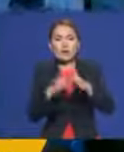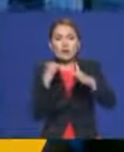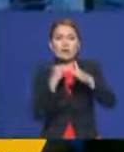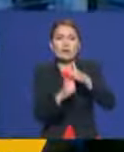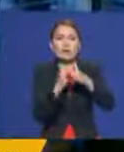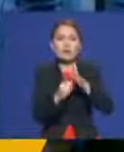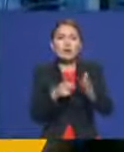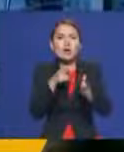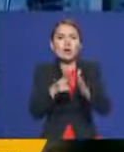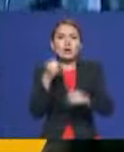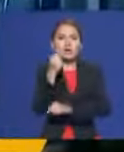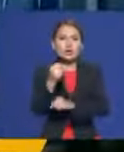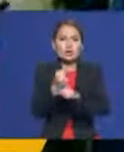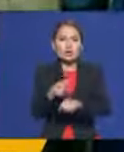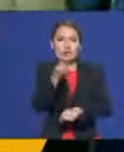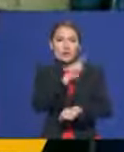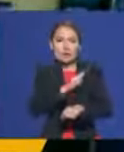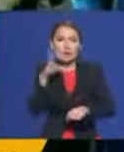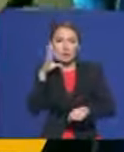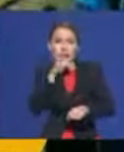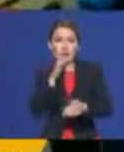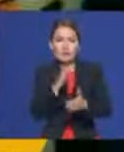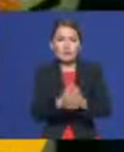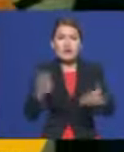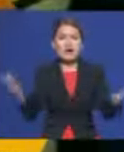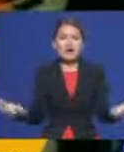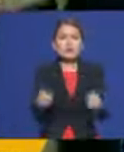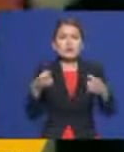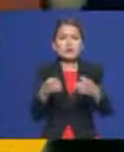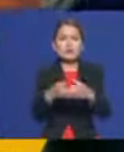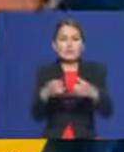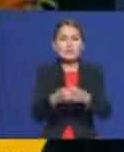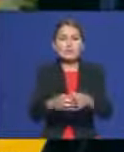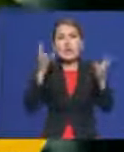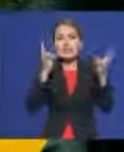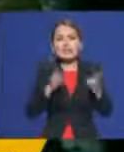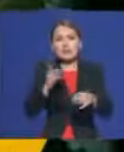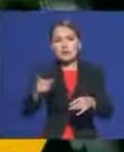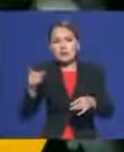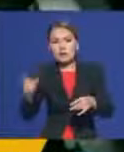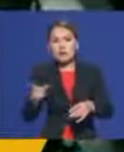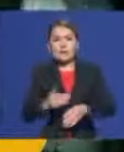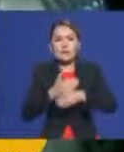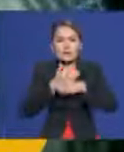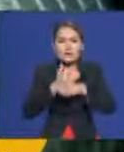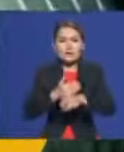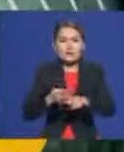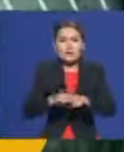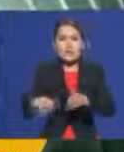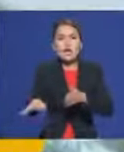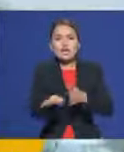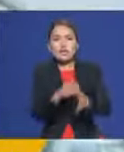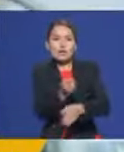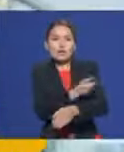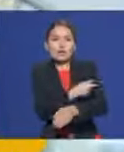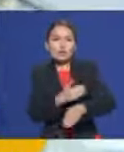метро қызметкерлері ғана жұмыс істей алады. Ал басқа құтқару қызметтері апат салдарынан зардап шеккендерді эскалатордан күтіп алып, жедел медициналық